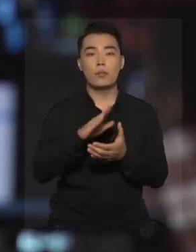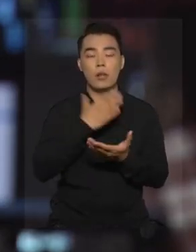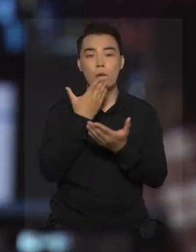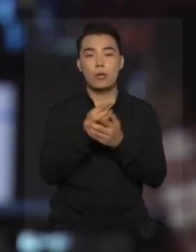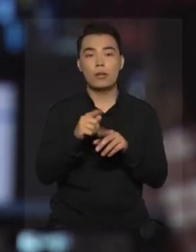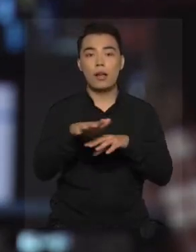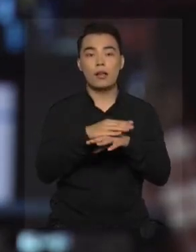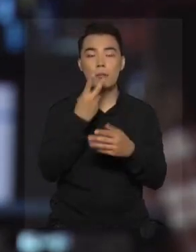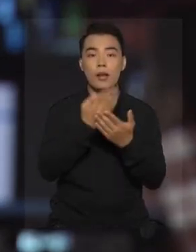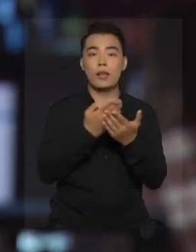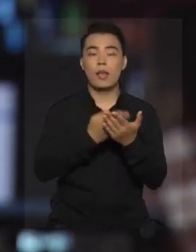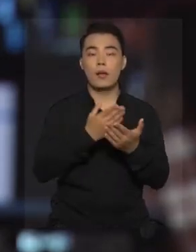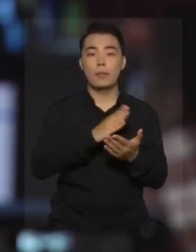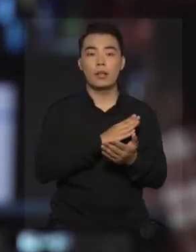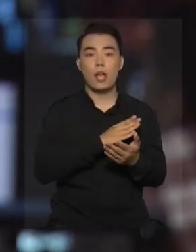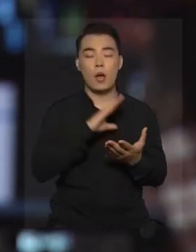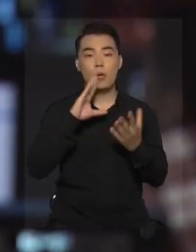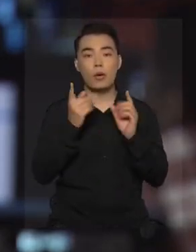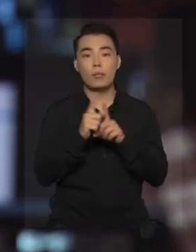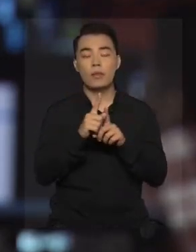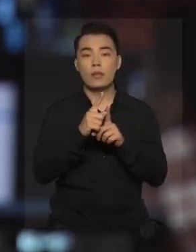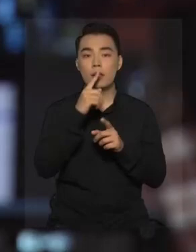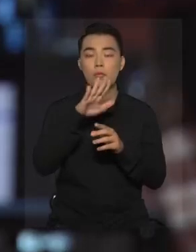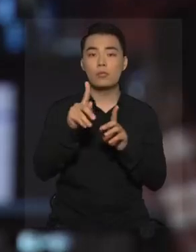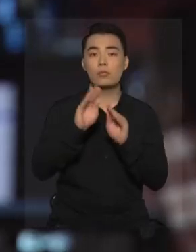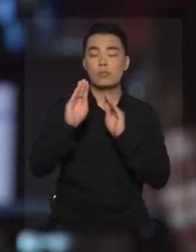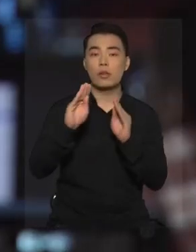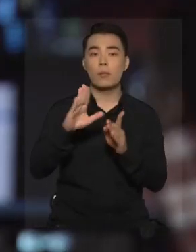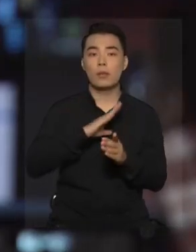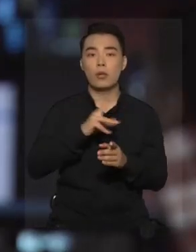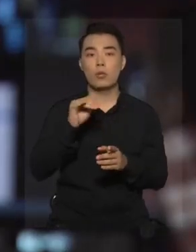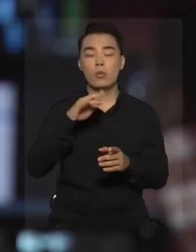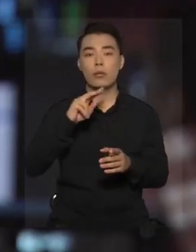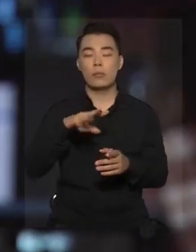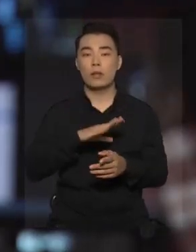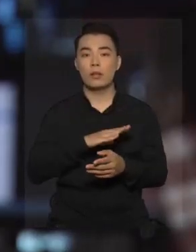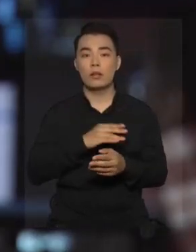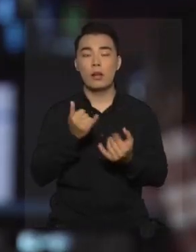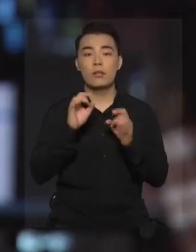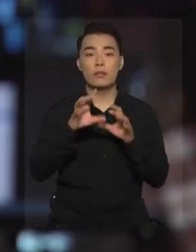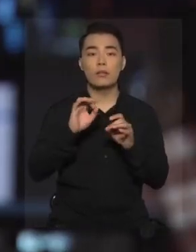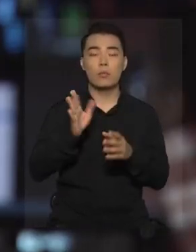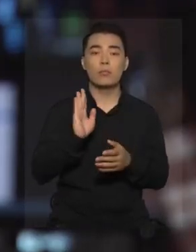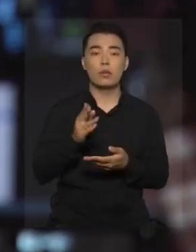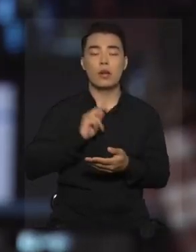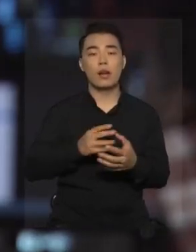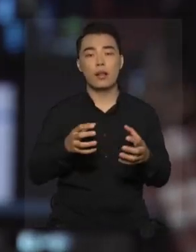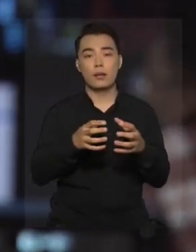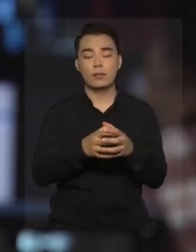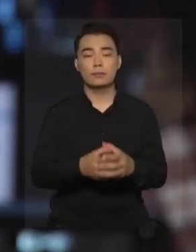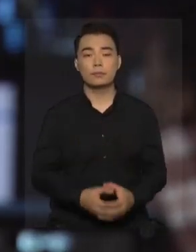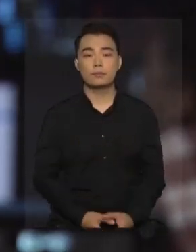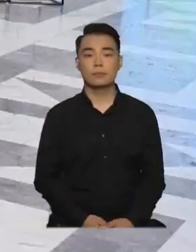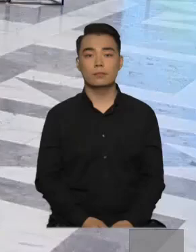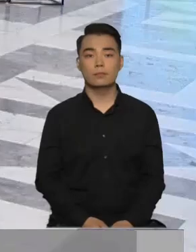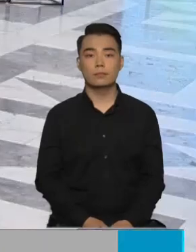и продемонстрировали способности искусства изготовления кукол. Подробности у моей коллеги Айман Каймульдины.